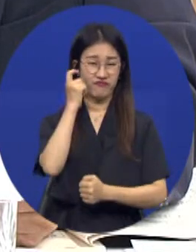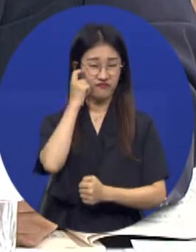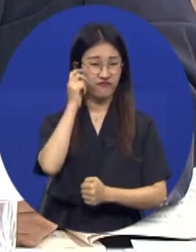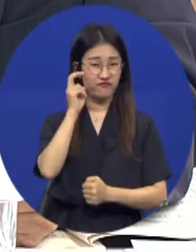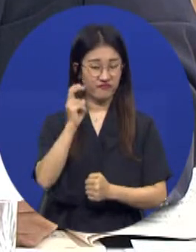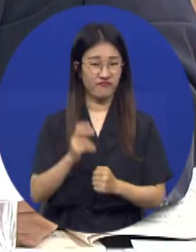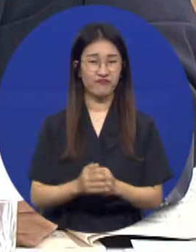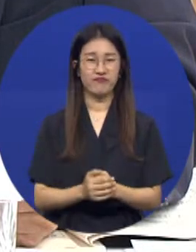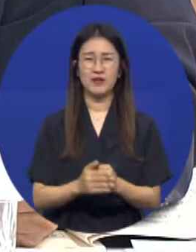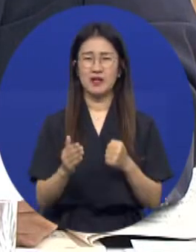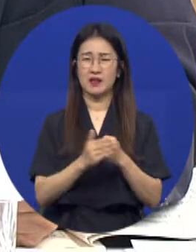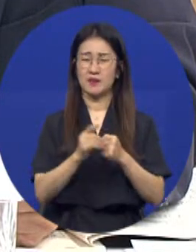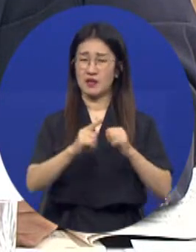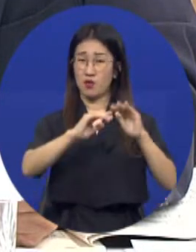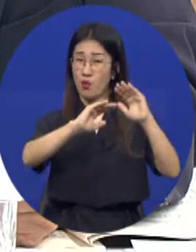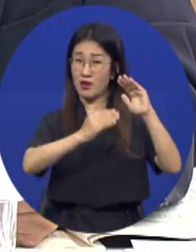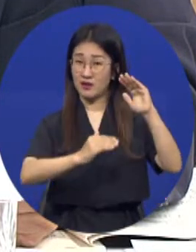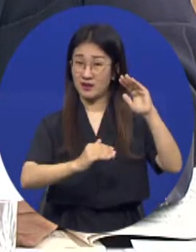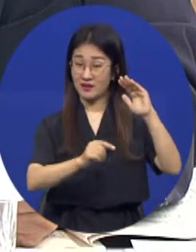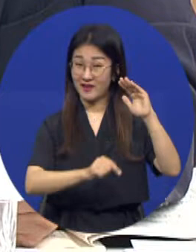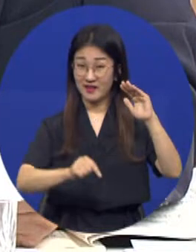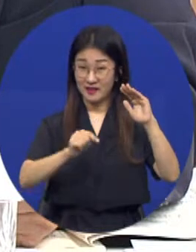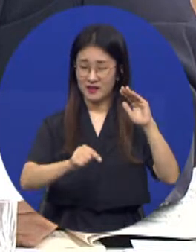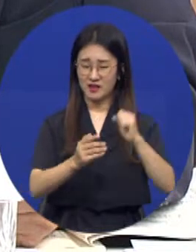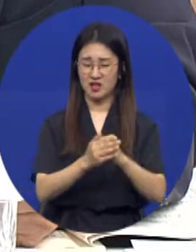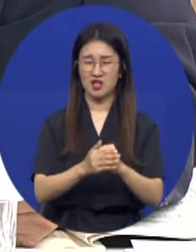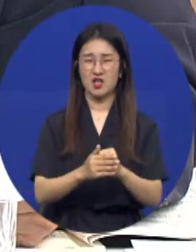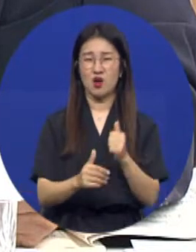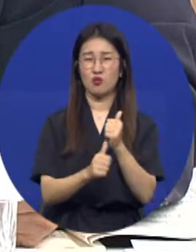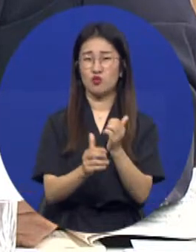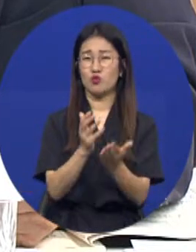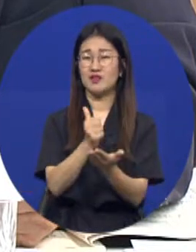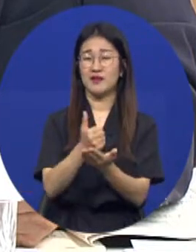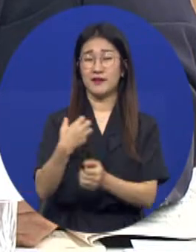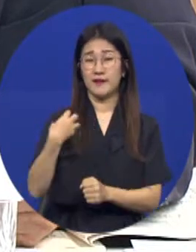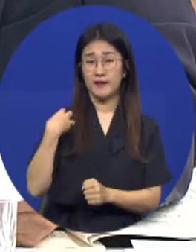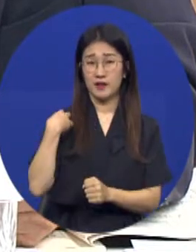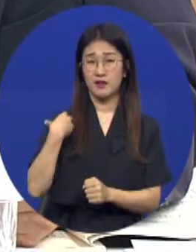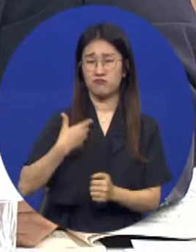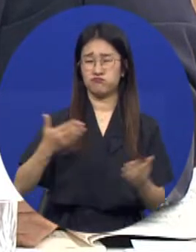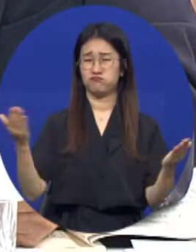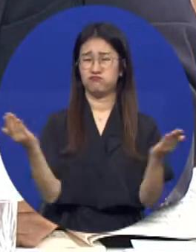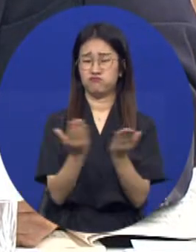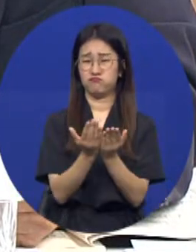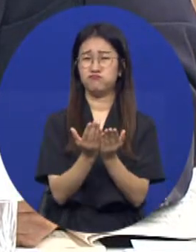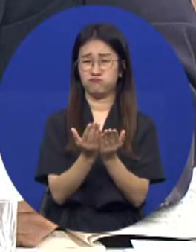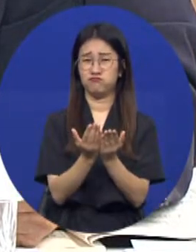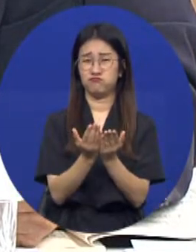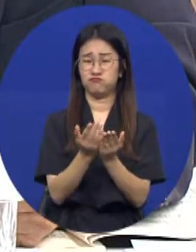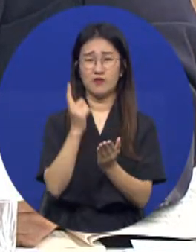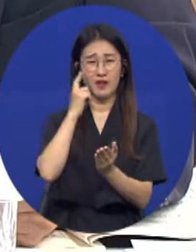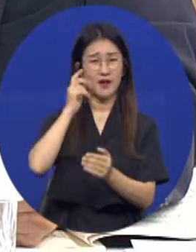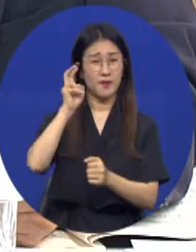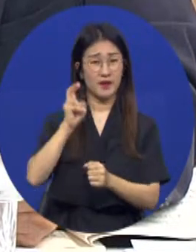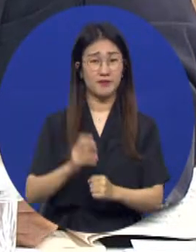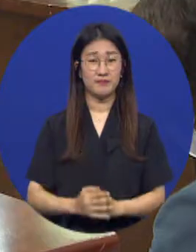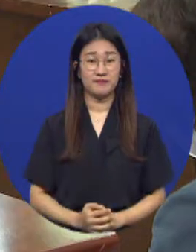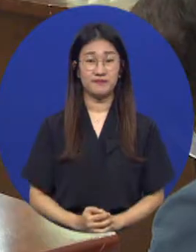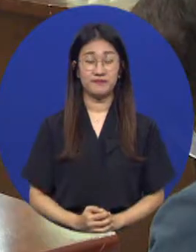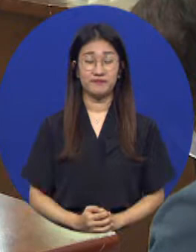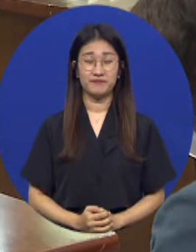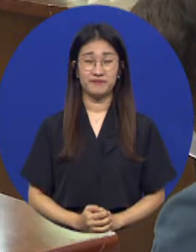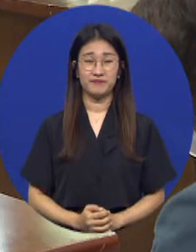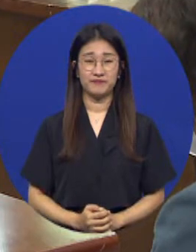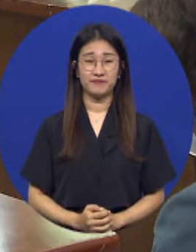않았나. 그런 과정 속에서 정무부지사의 역할에 적합하다라고 판단을 내렸다고 저는 생각하고 있습니다. 네,